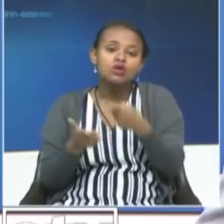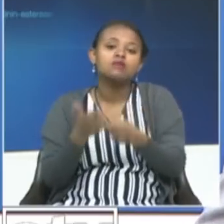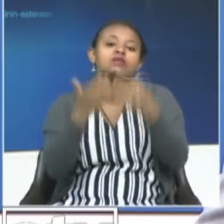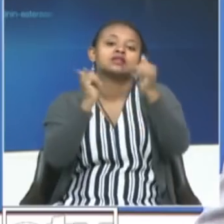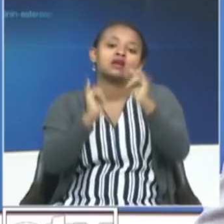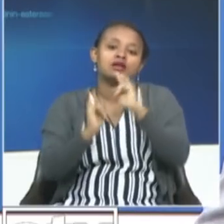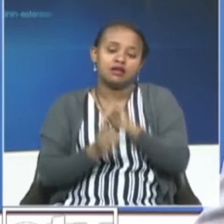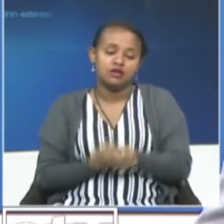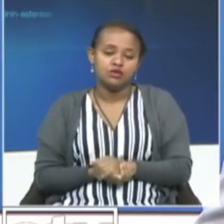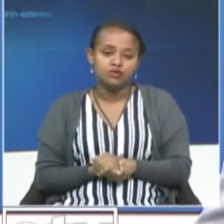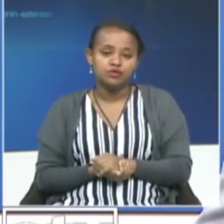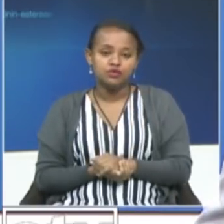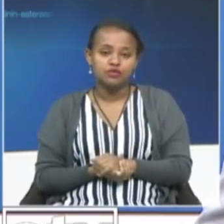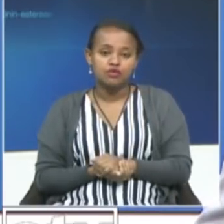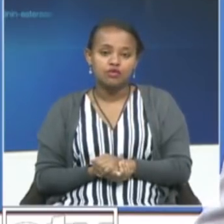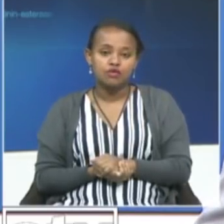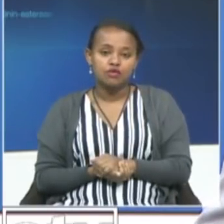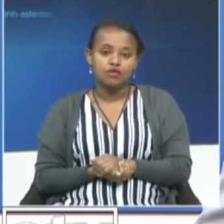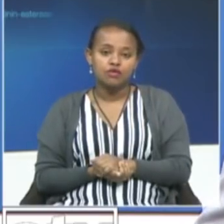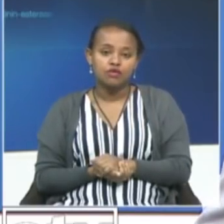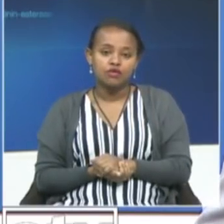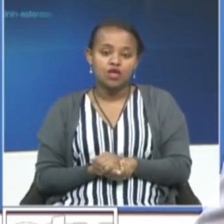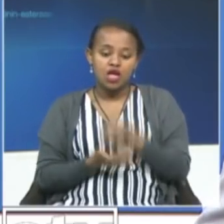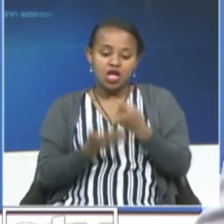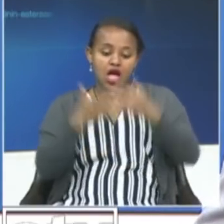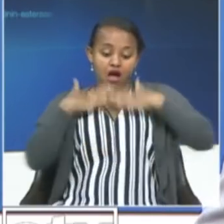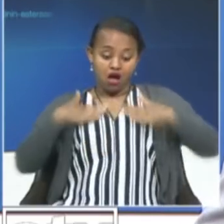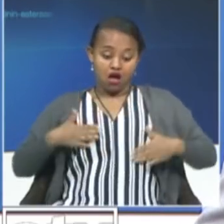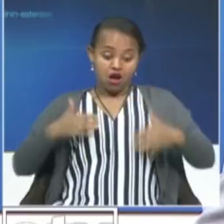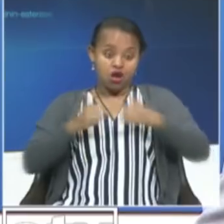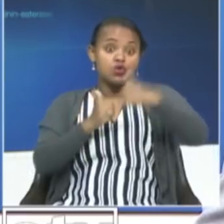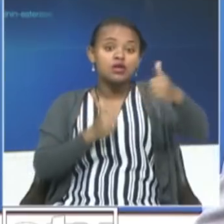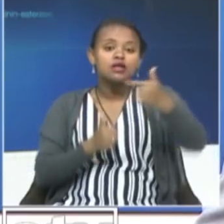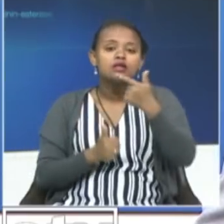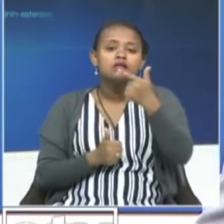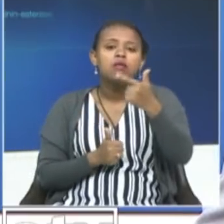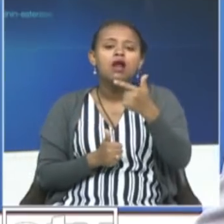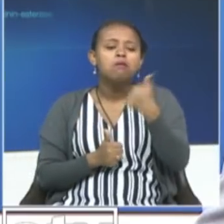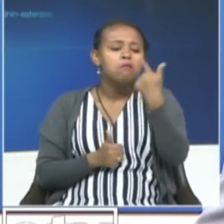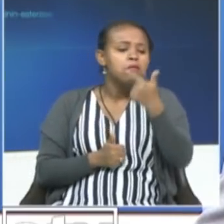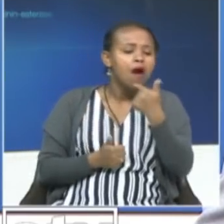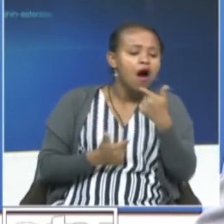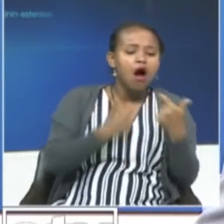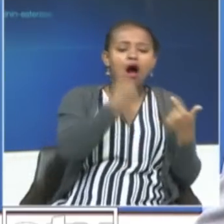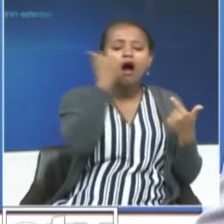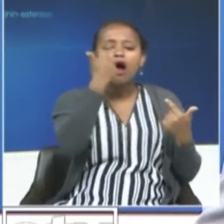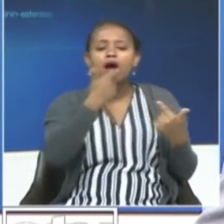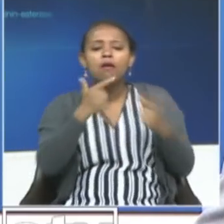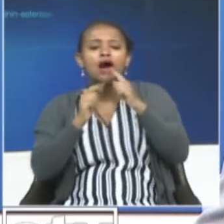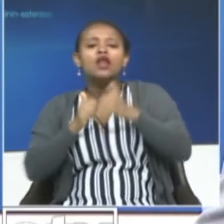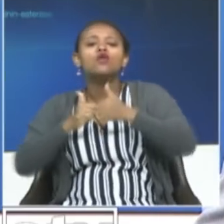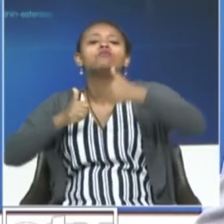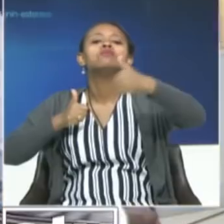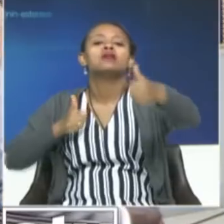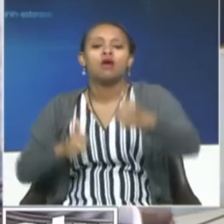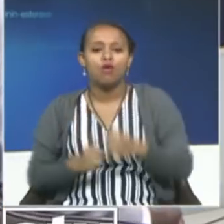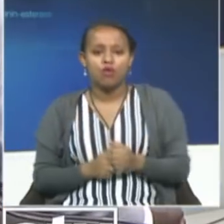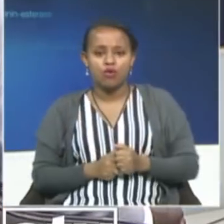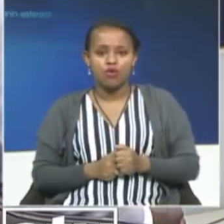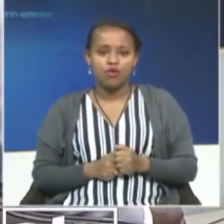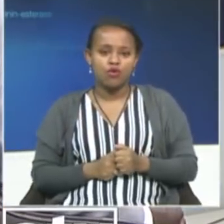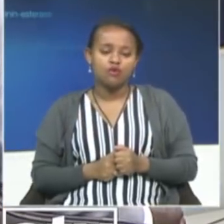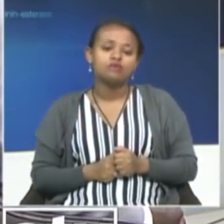ነው። መልካም። እንደው ይሄ አካላዊ ርቀት ሲባል ማን ከማን ነው የሚርቀው የሚል ጥያቄ የሚያስነሳይ መስለኛል። ይሄንን